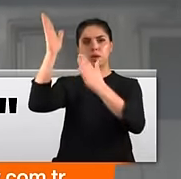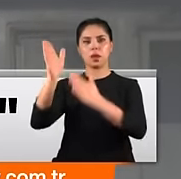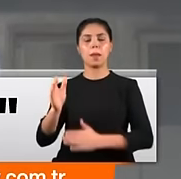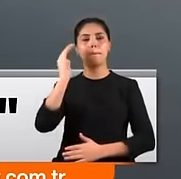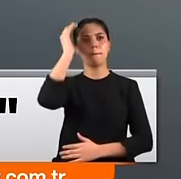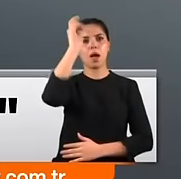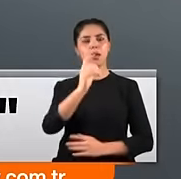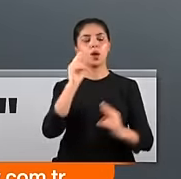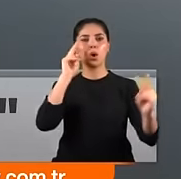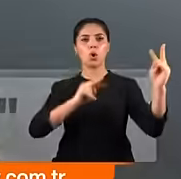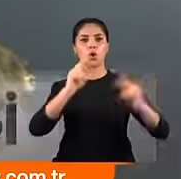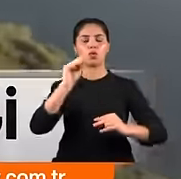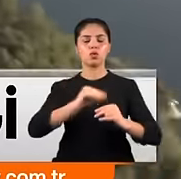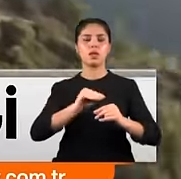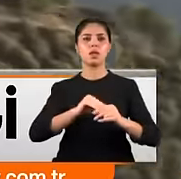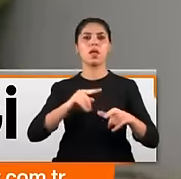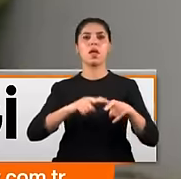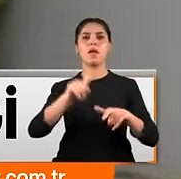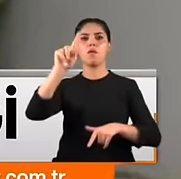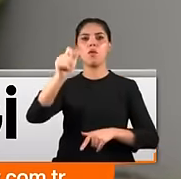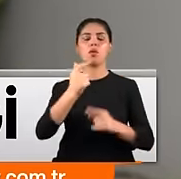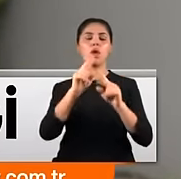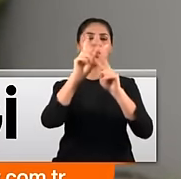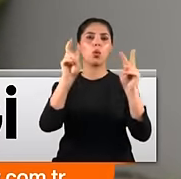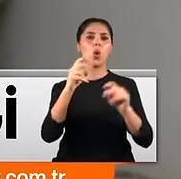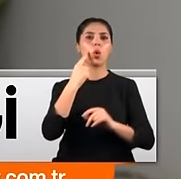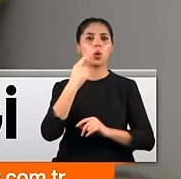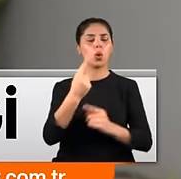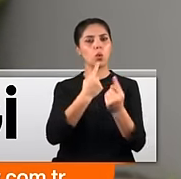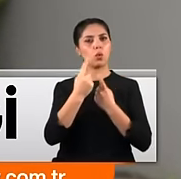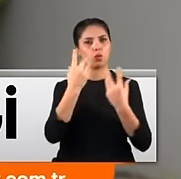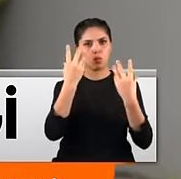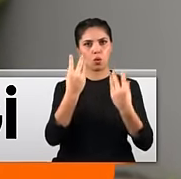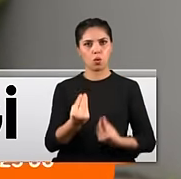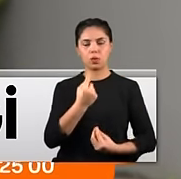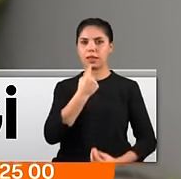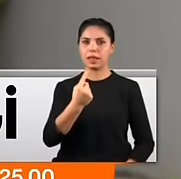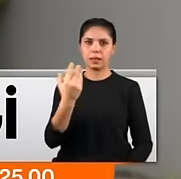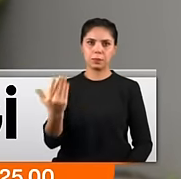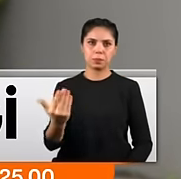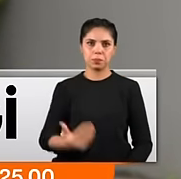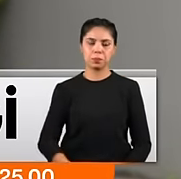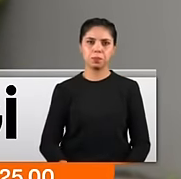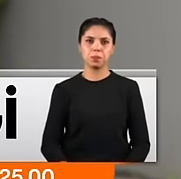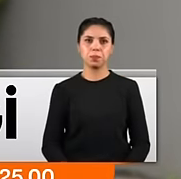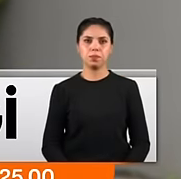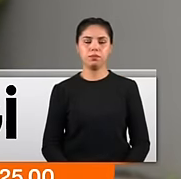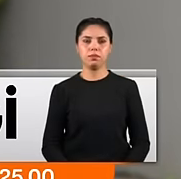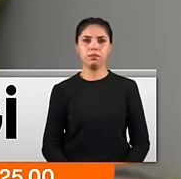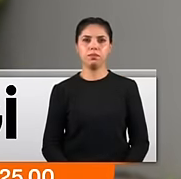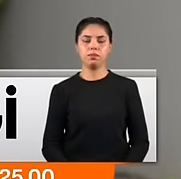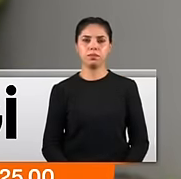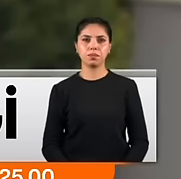görüşmesinde F-16 meselesinin de gündeme geldiğini açıkladı. Biden kendisinin olumlu bir bakış